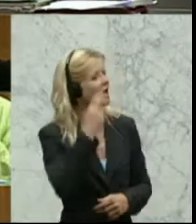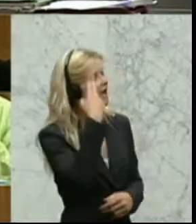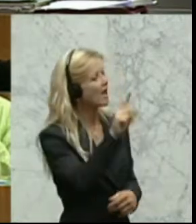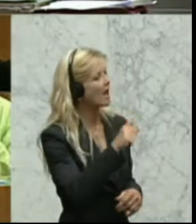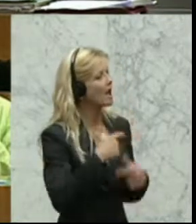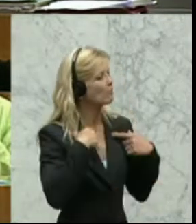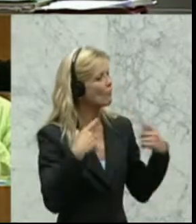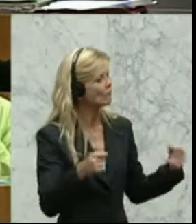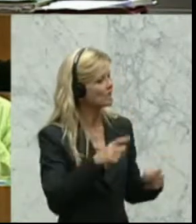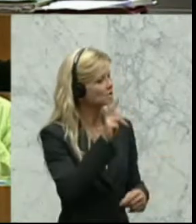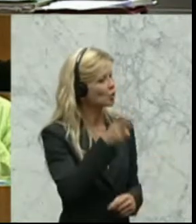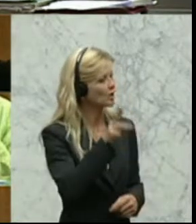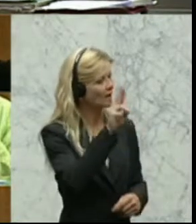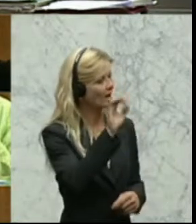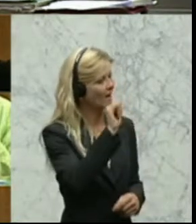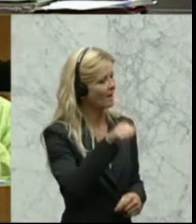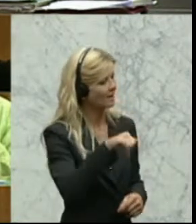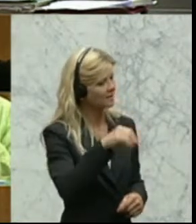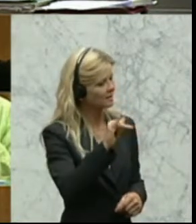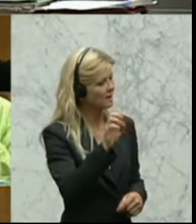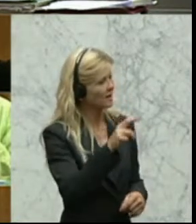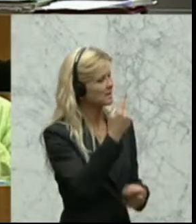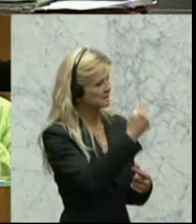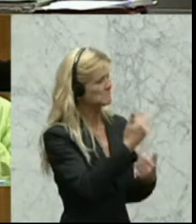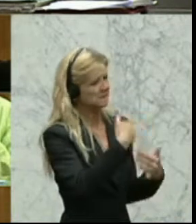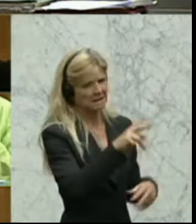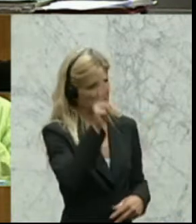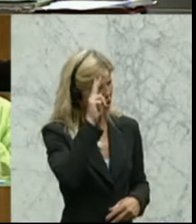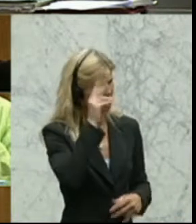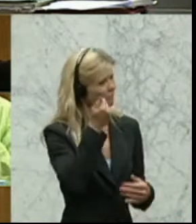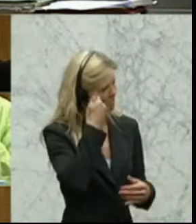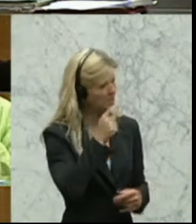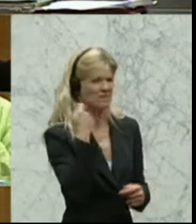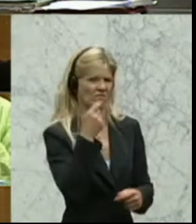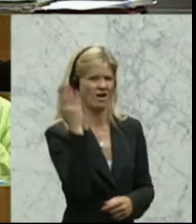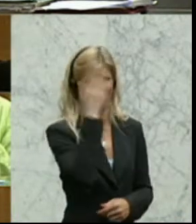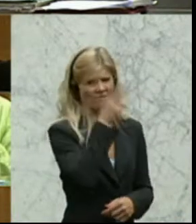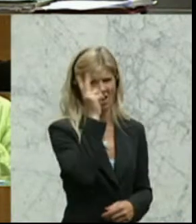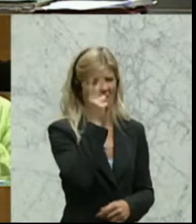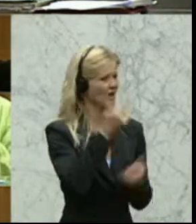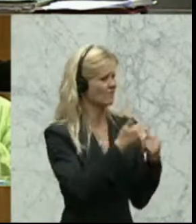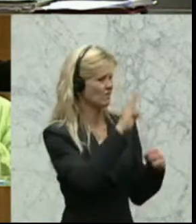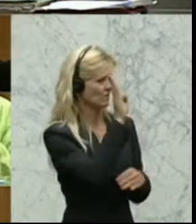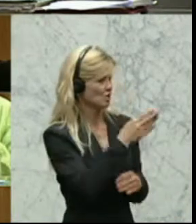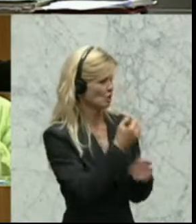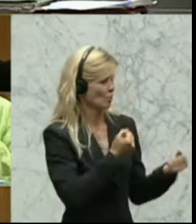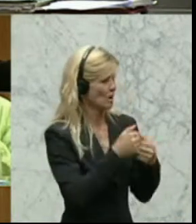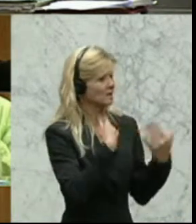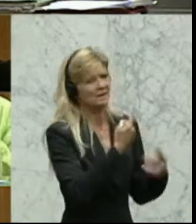der sozialistischen Wirtschaftspolitik an, dann hoffe ich, sind Sie einmal endlich geheilt davon. Ich kann nur eines